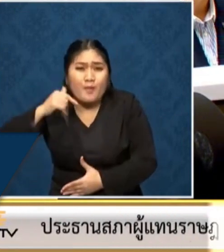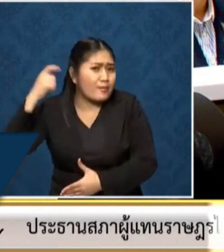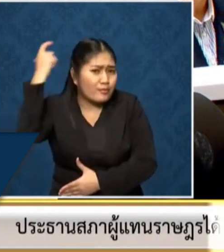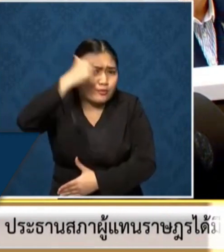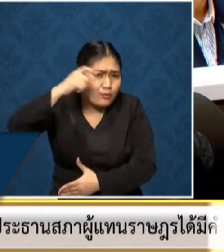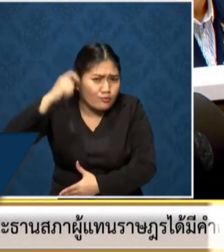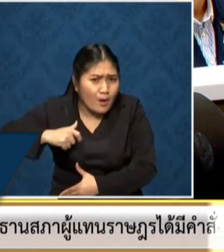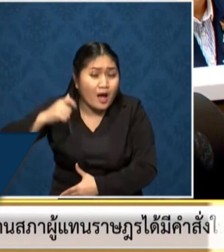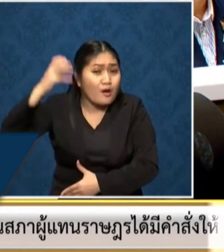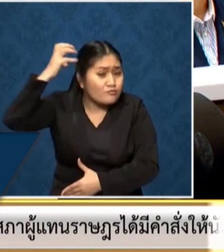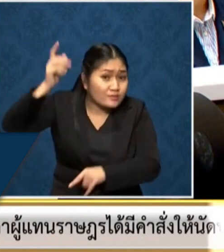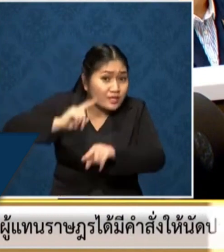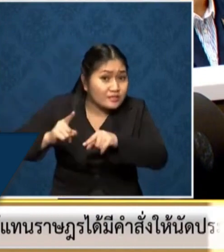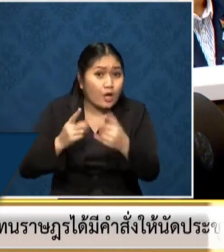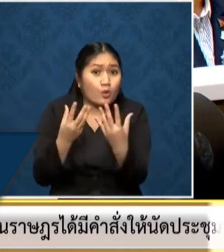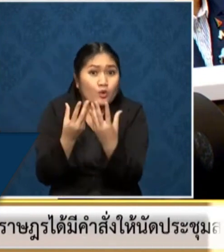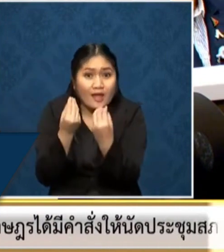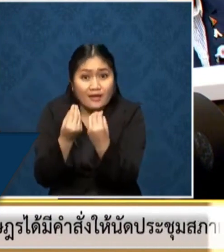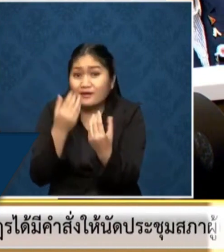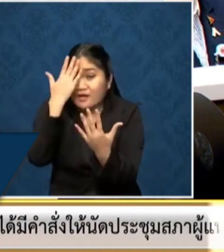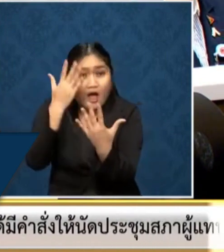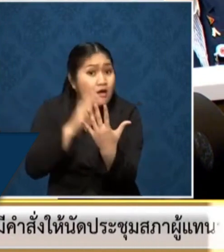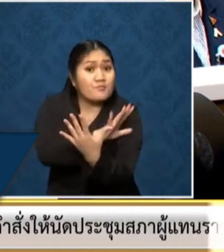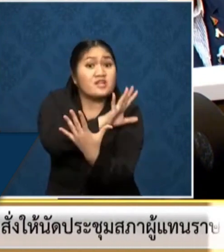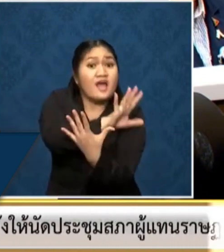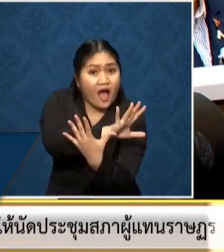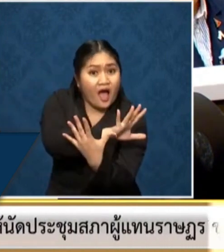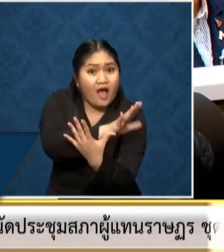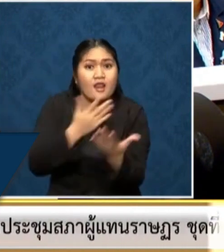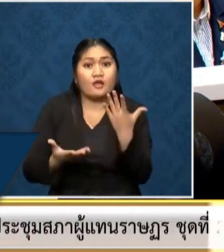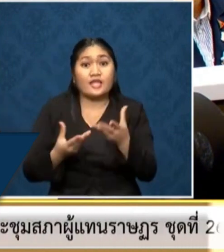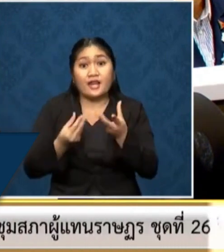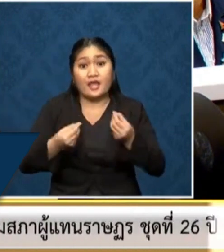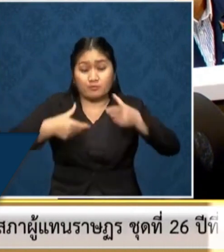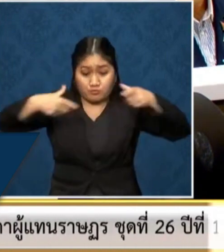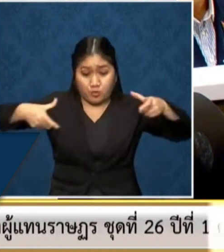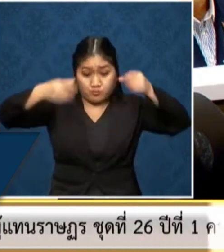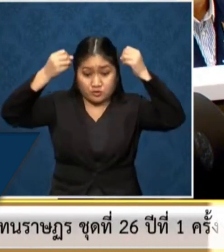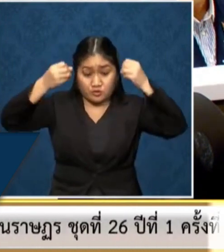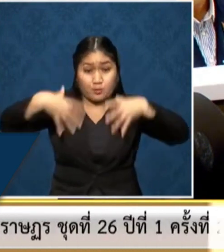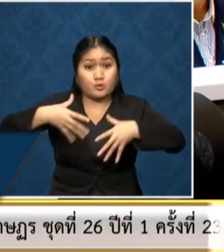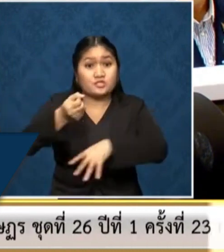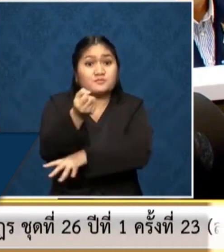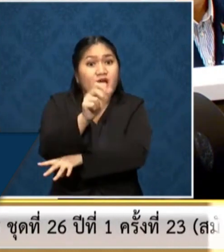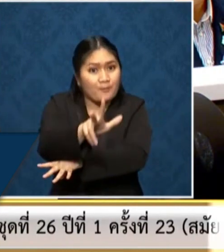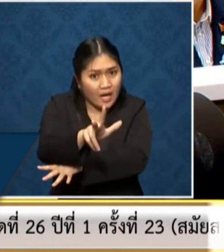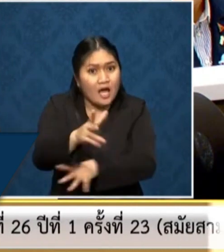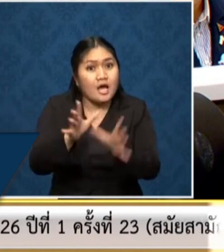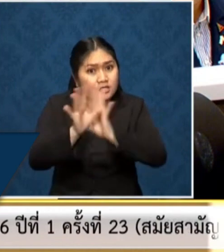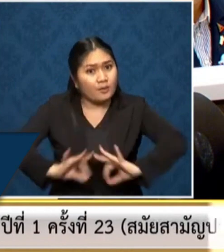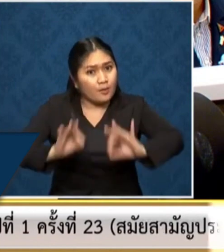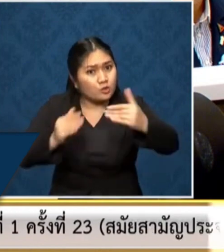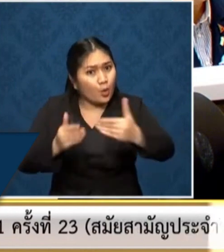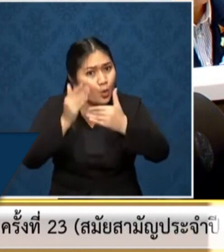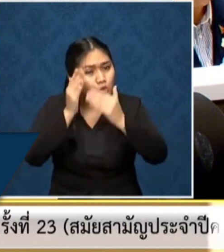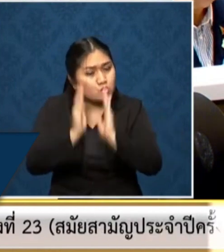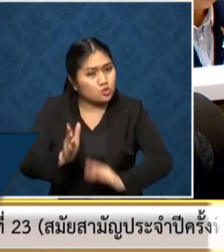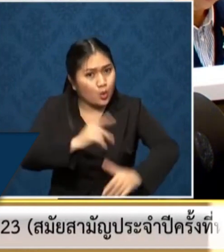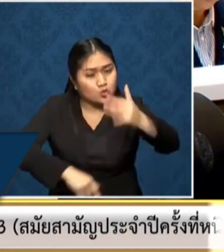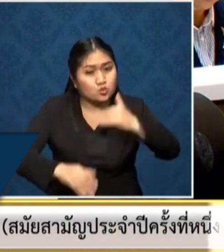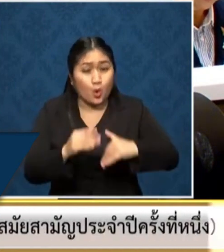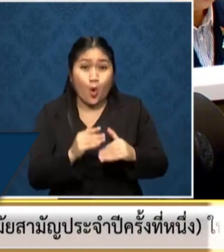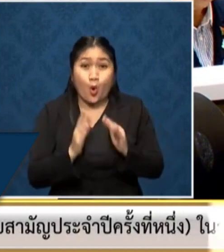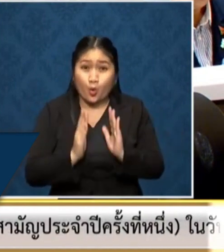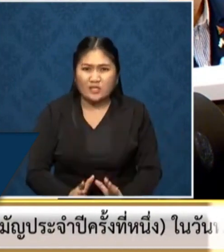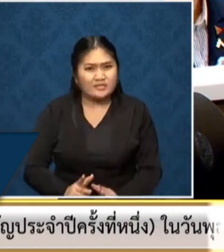แดนในอดีตขึ้ได้ไงค่าดผมยกตัอย่ใหฟังนะครับเลข 13 บักซึงมันสำคัญต่ชีวิตของพี่น้องชีวตของมนุษย